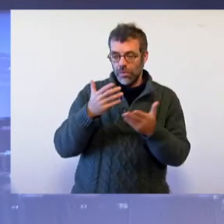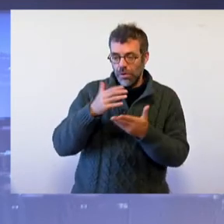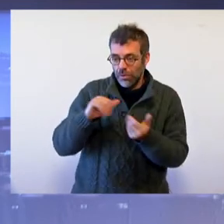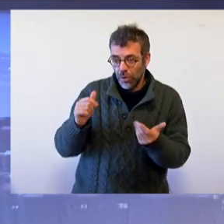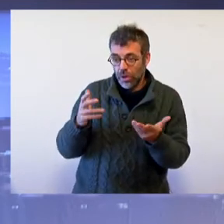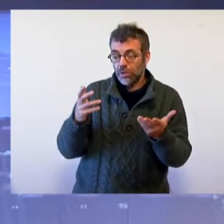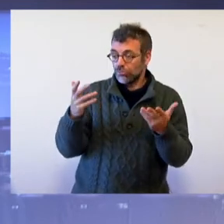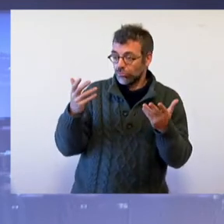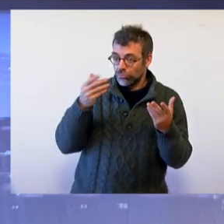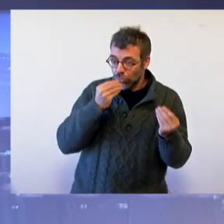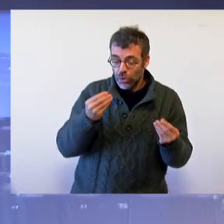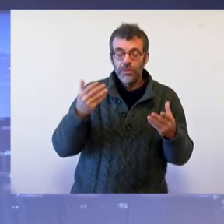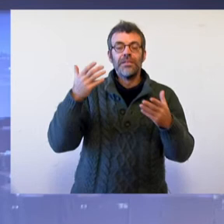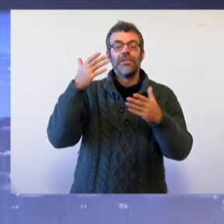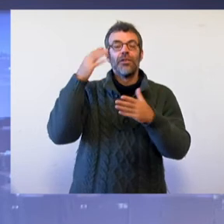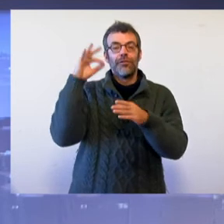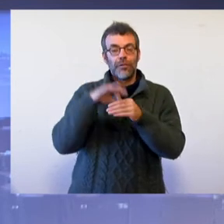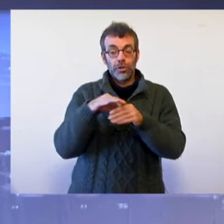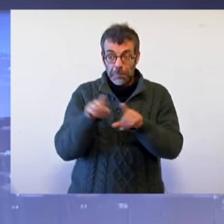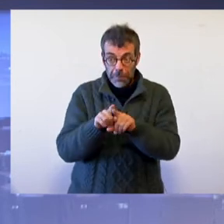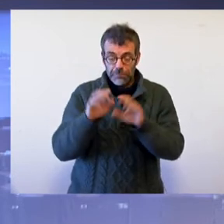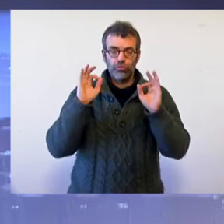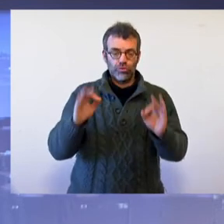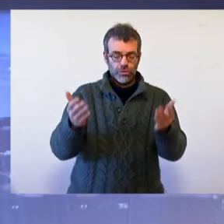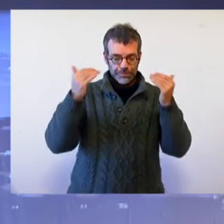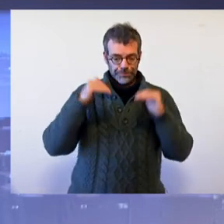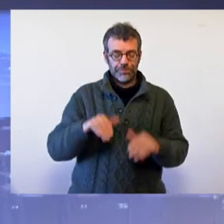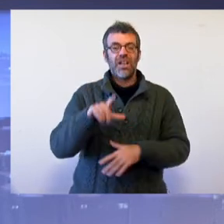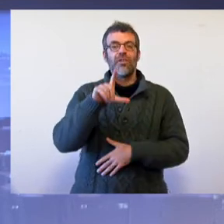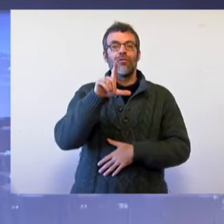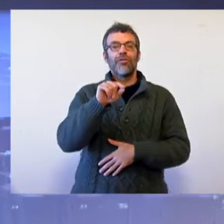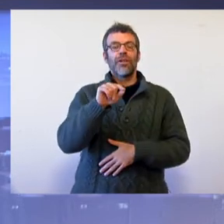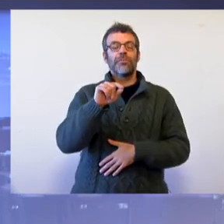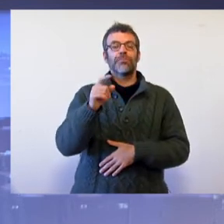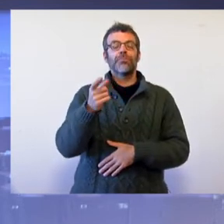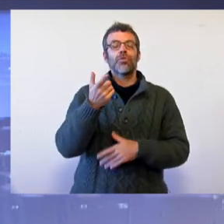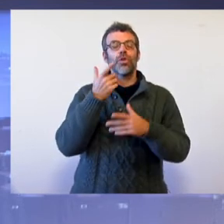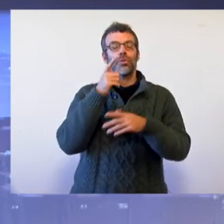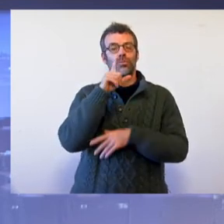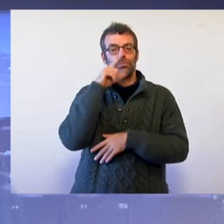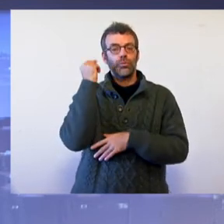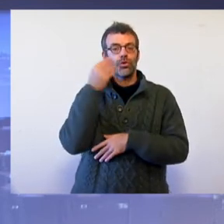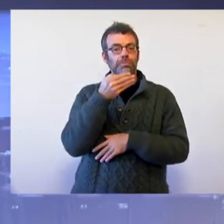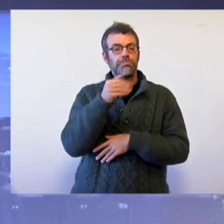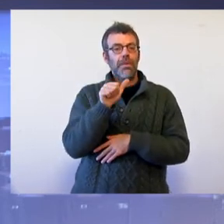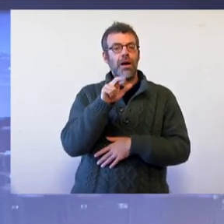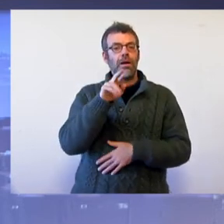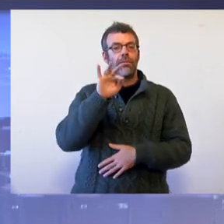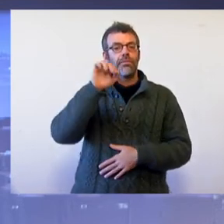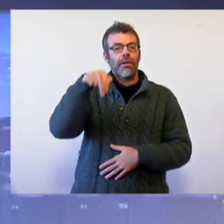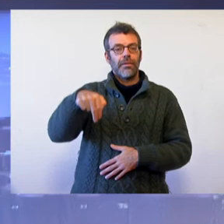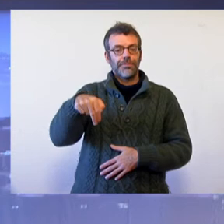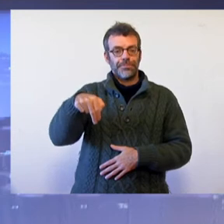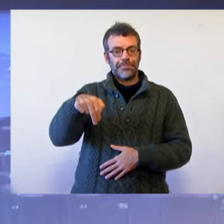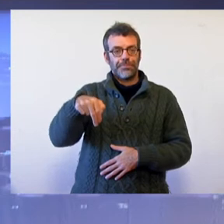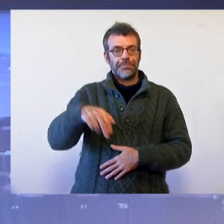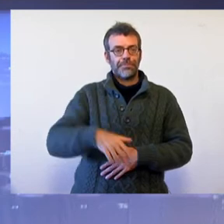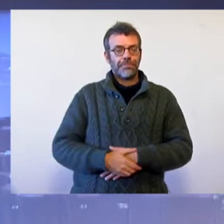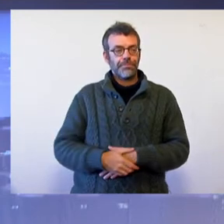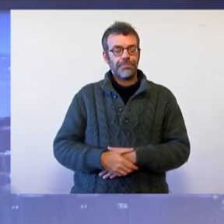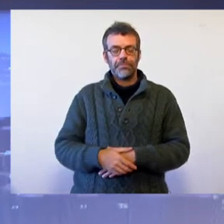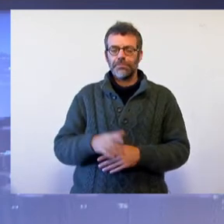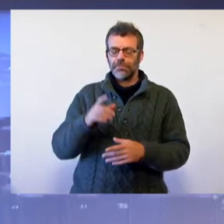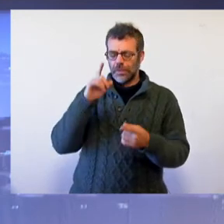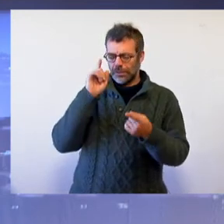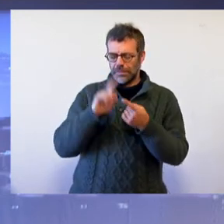Même vote, même vote. Affaire numéro 20, monsieur Martin, sur le